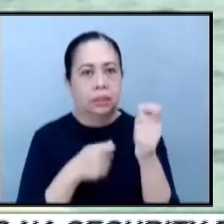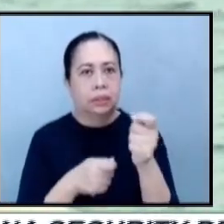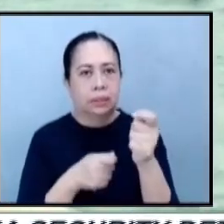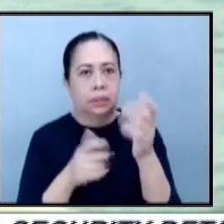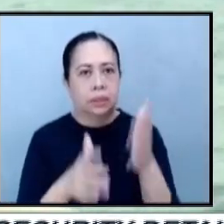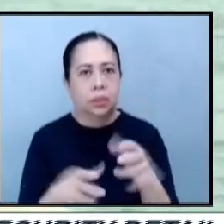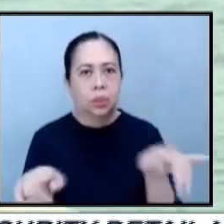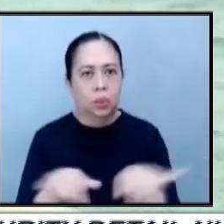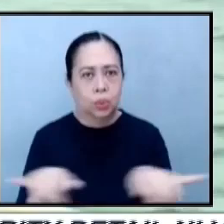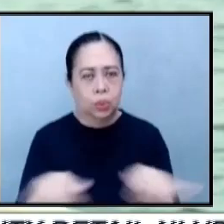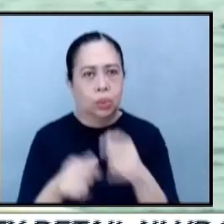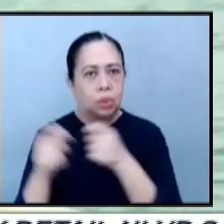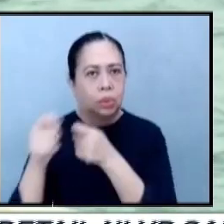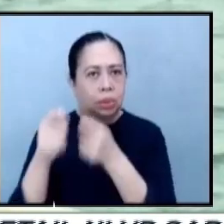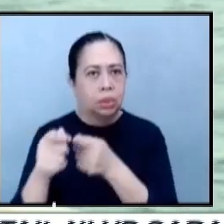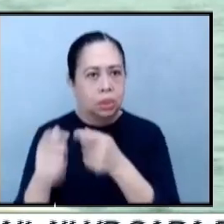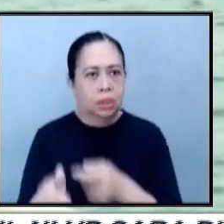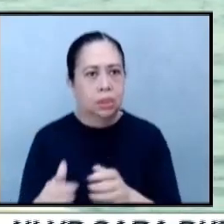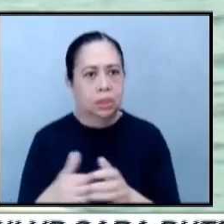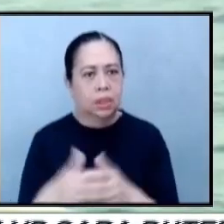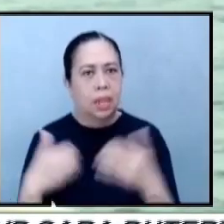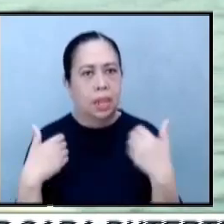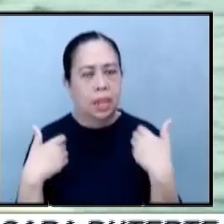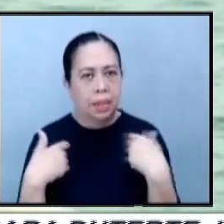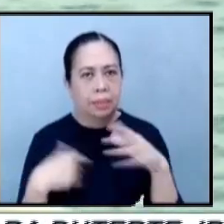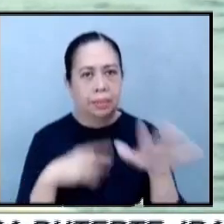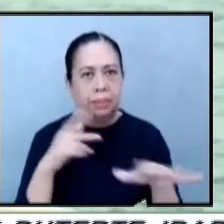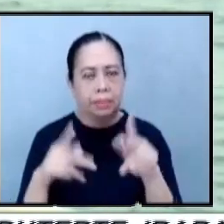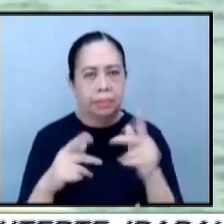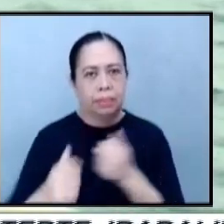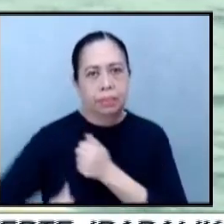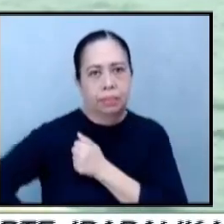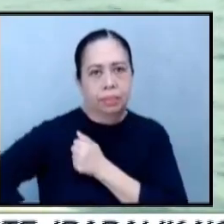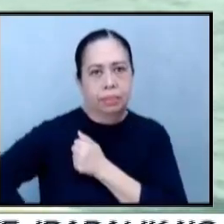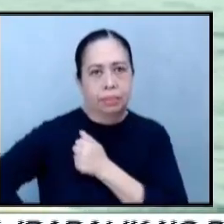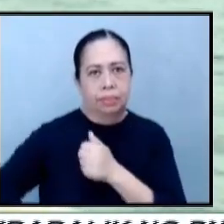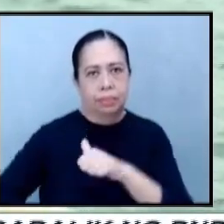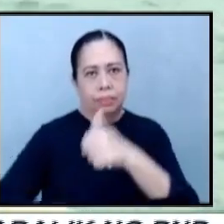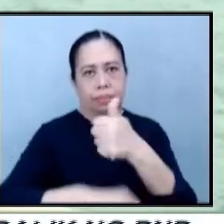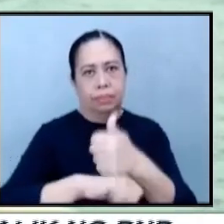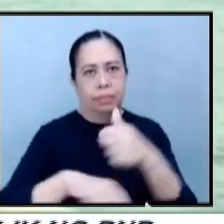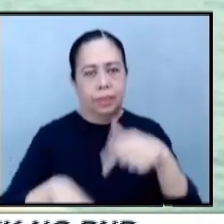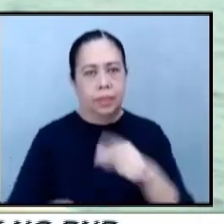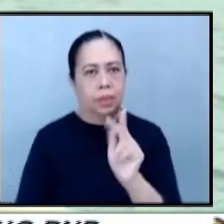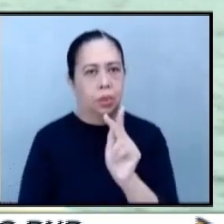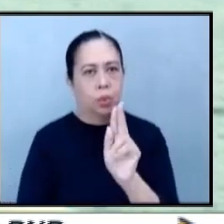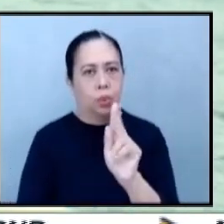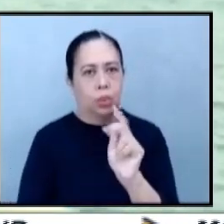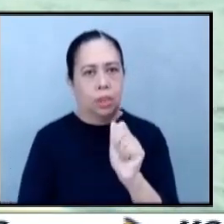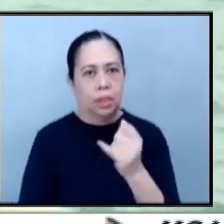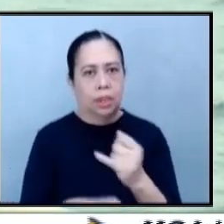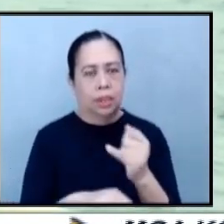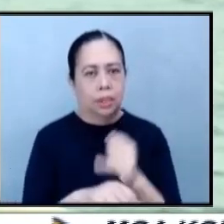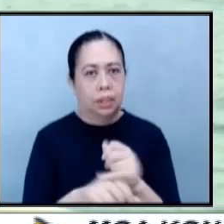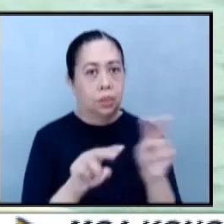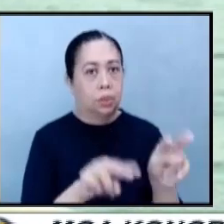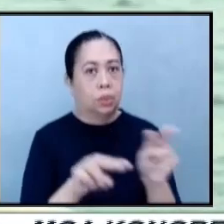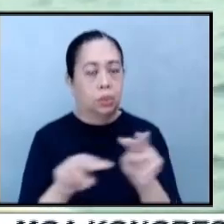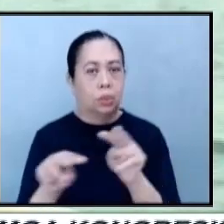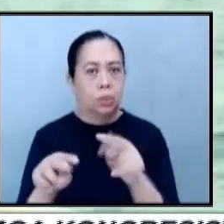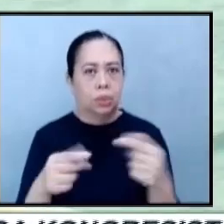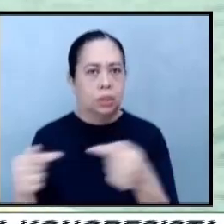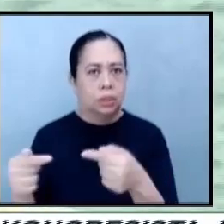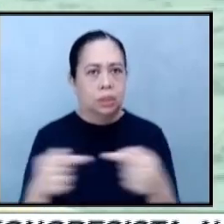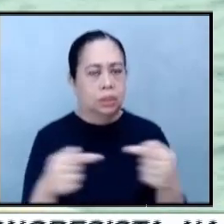nangingisda dito sa isla. May mga tropa tayo ng mga sundalo, Audrey, na nakadistino dito sa Kuta Island para magbantay sa pinag-aagawang